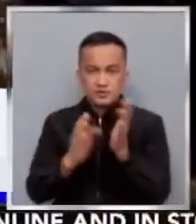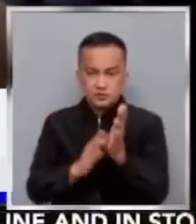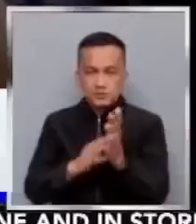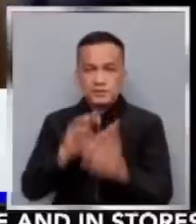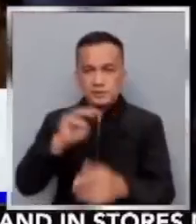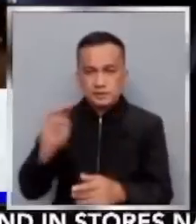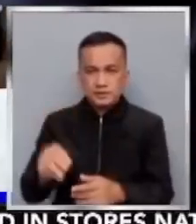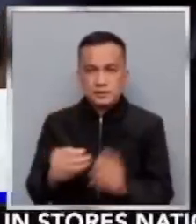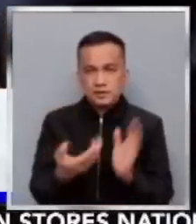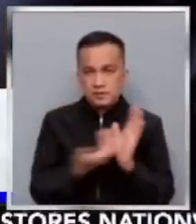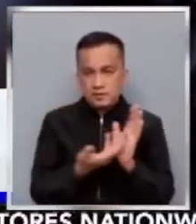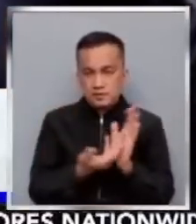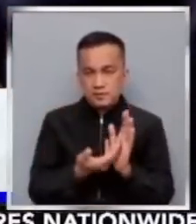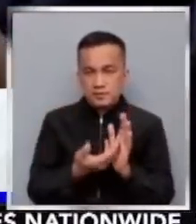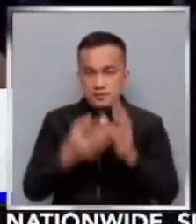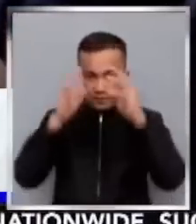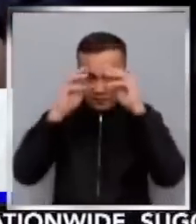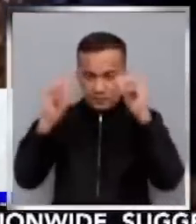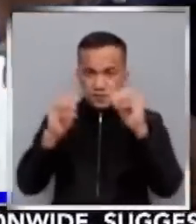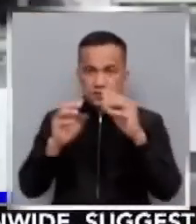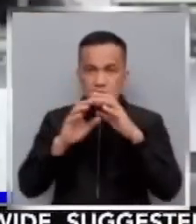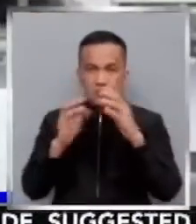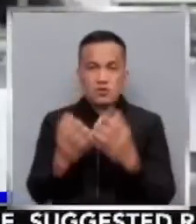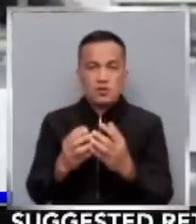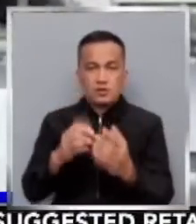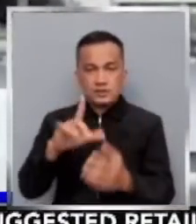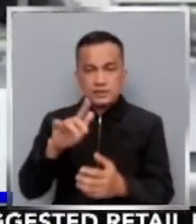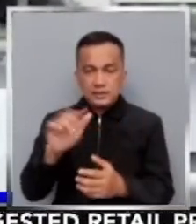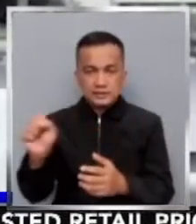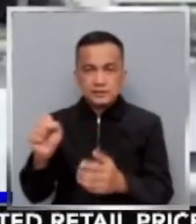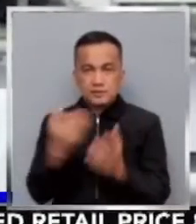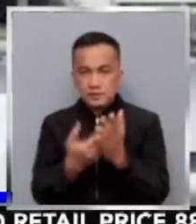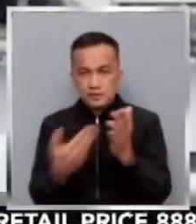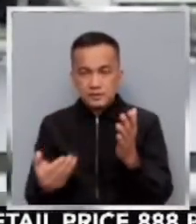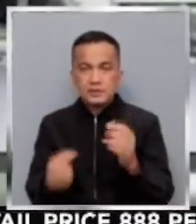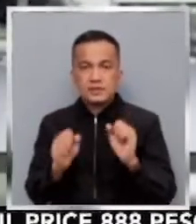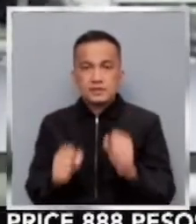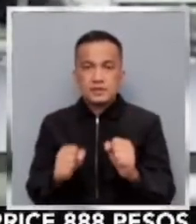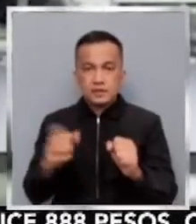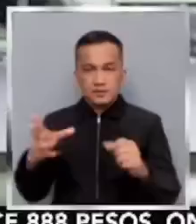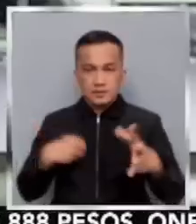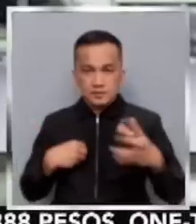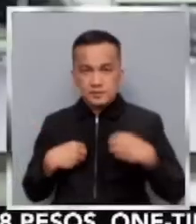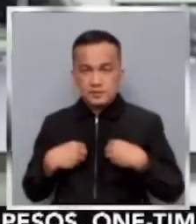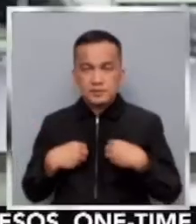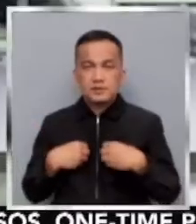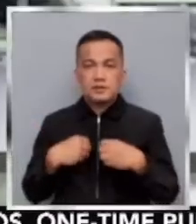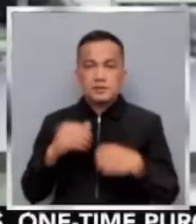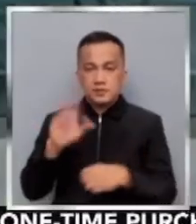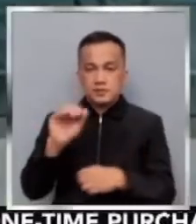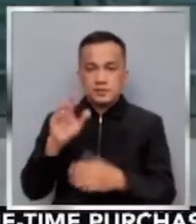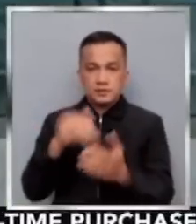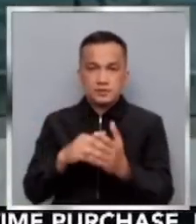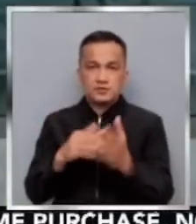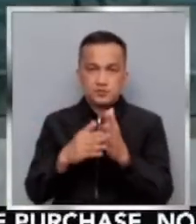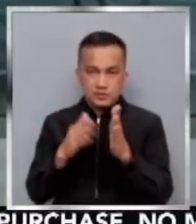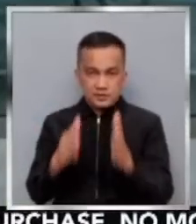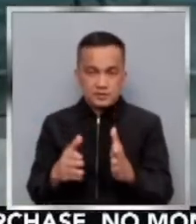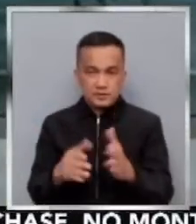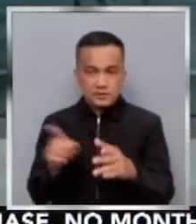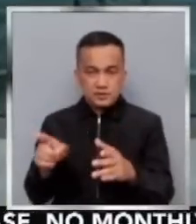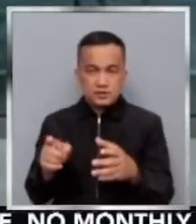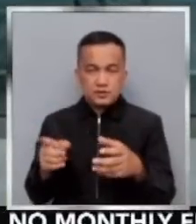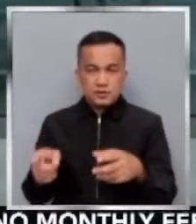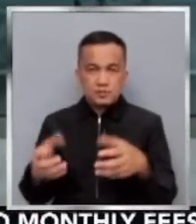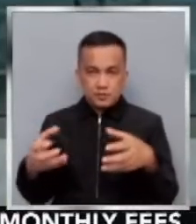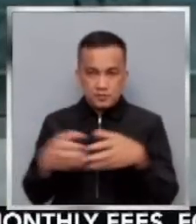ng alkalde, world class ang mga pasilidad nito na kayang tumanggap na aabot sa 15,000 estudyante, oras na mabuo sa susunod na